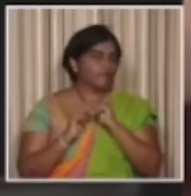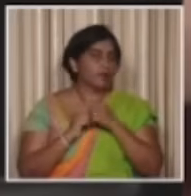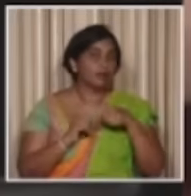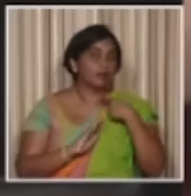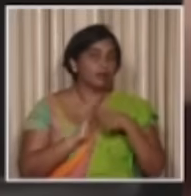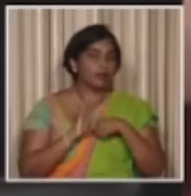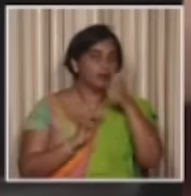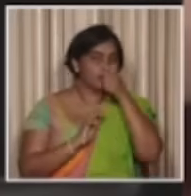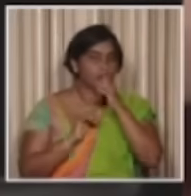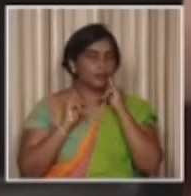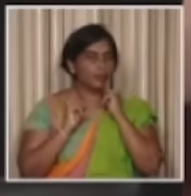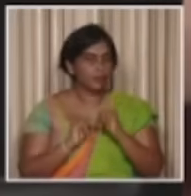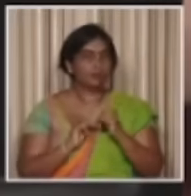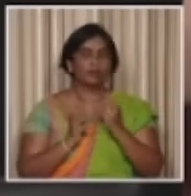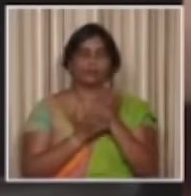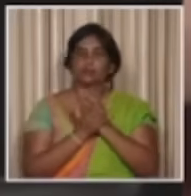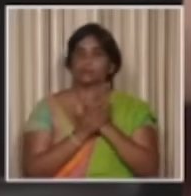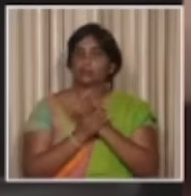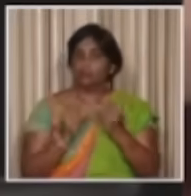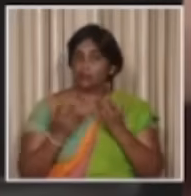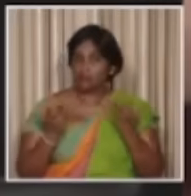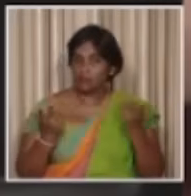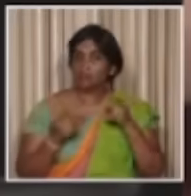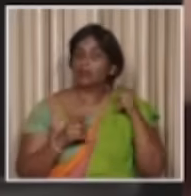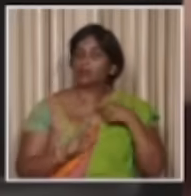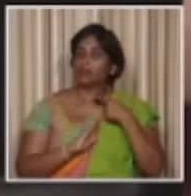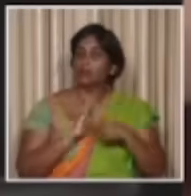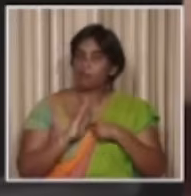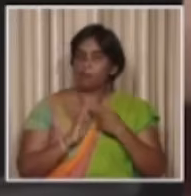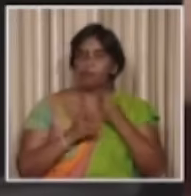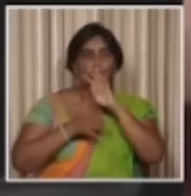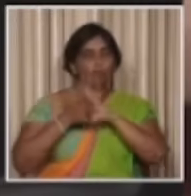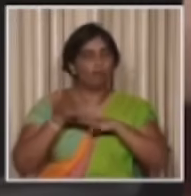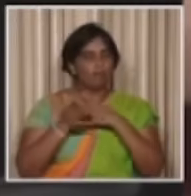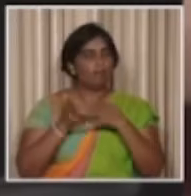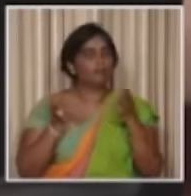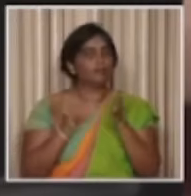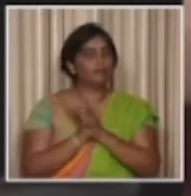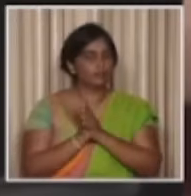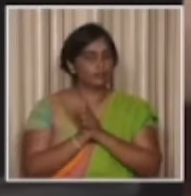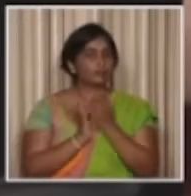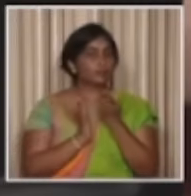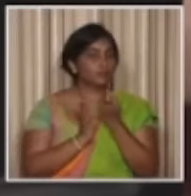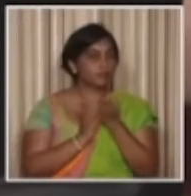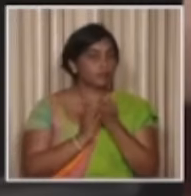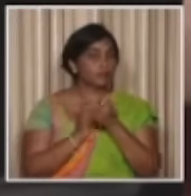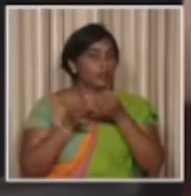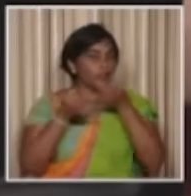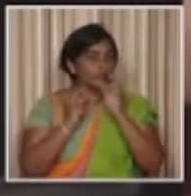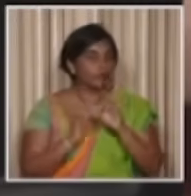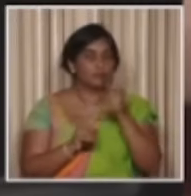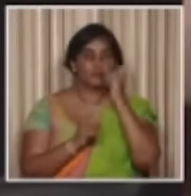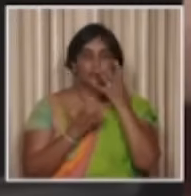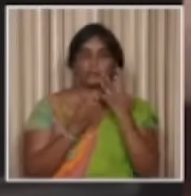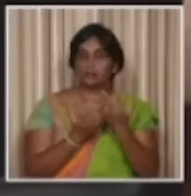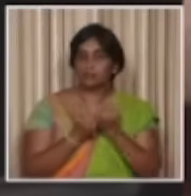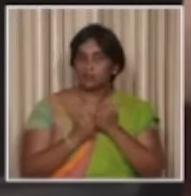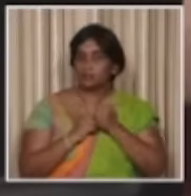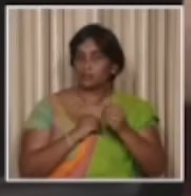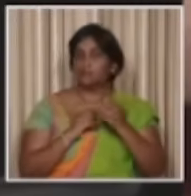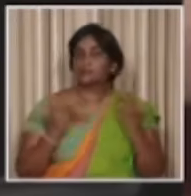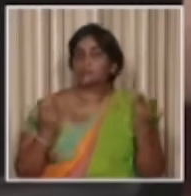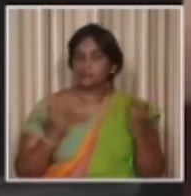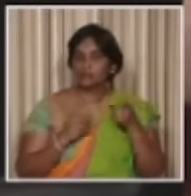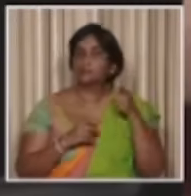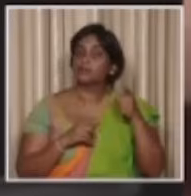rate wanchawa dushane nathi karanna berina me rate ayawa sadaha wenna mudal tika hariyata nirikshane karala hariyata katitu karanna